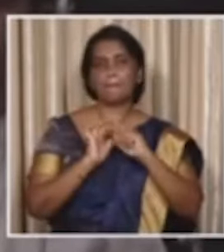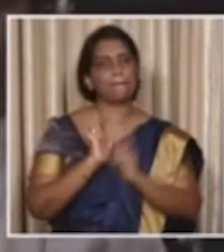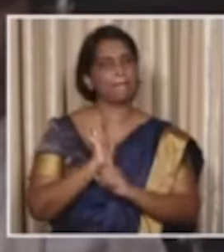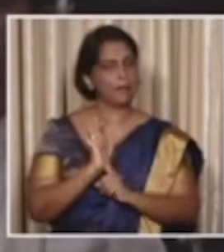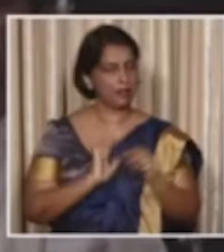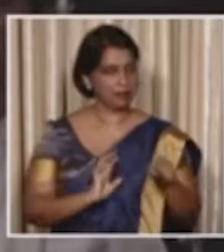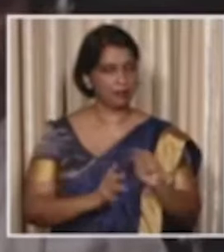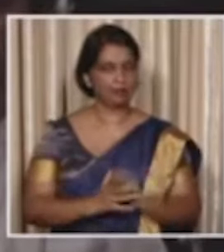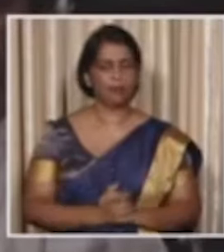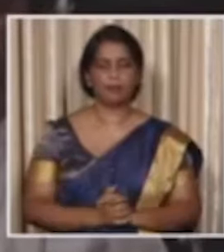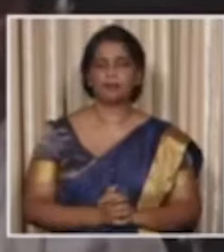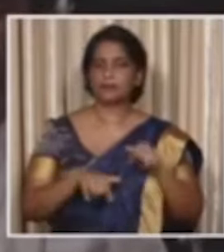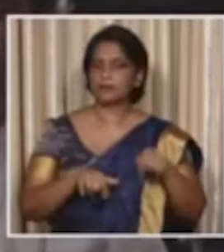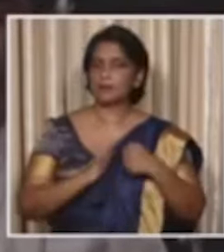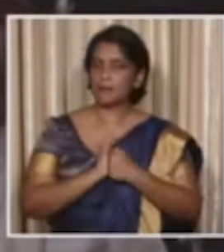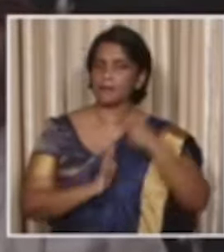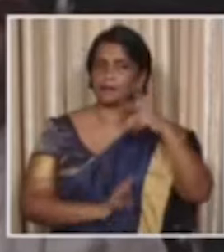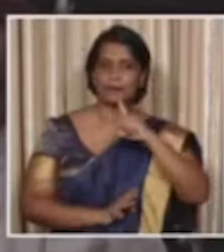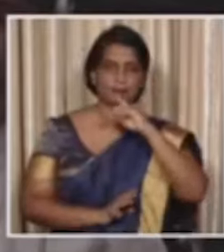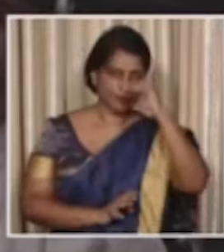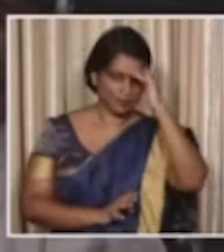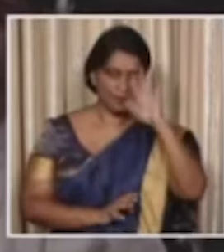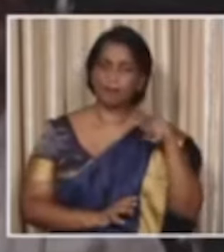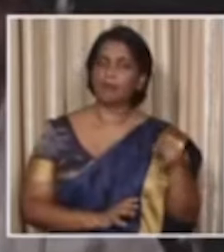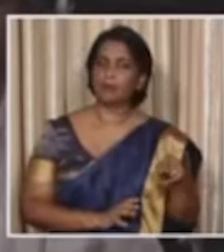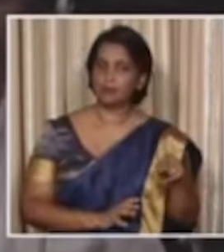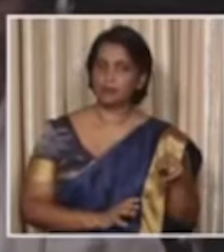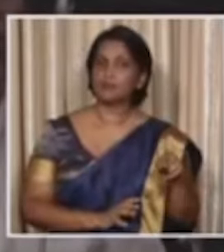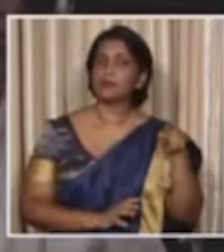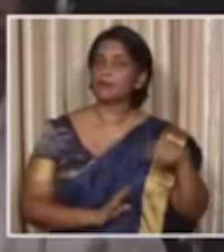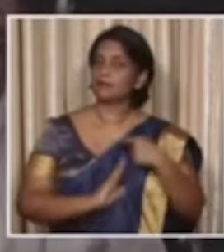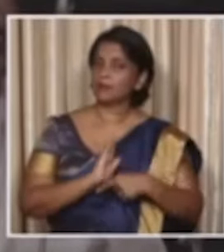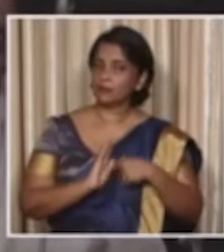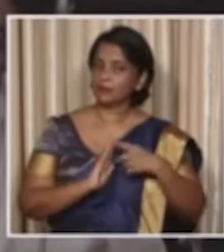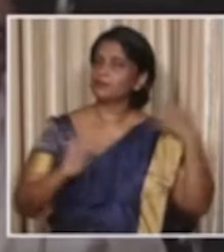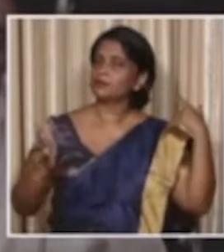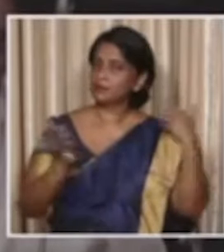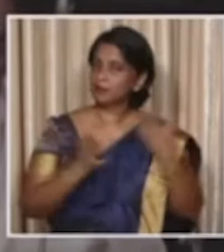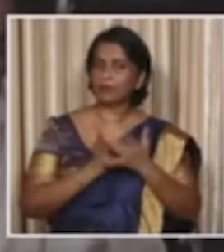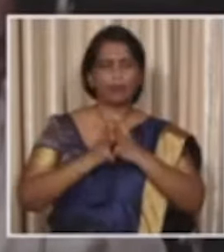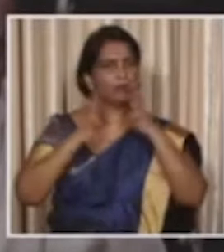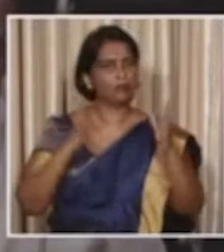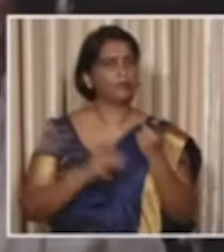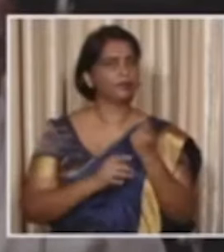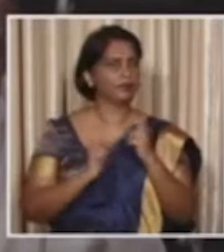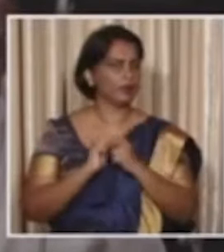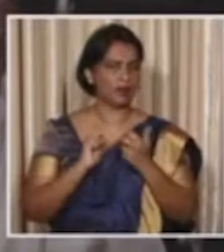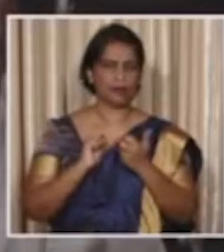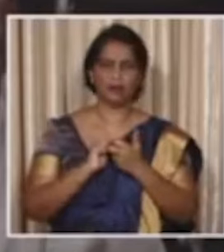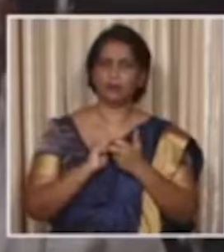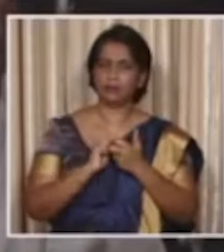පත. දැන් ගරු නියෝජ්‍ය කතානායකතුමනි, මේ රට ඉතිහාසයේ බරපතලම ආර්ථික